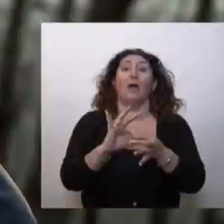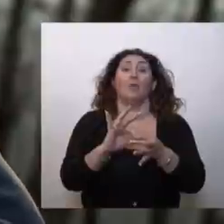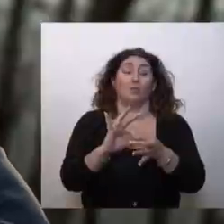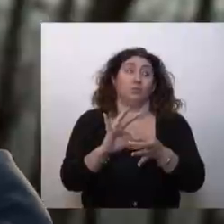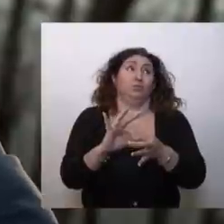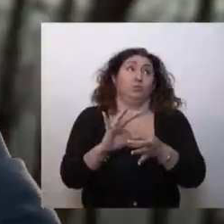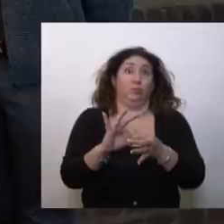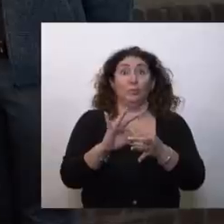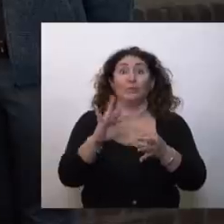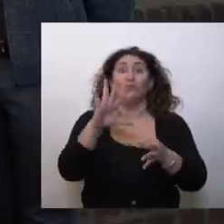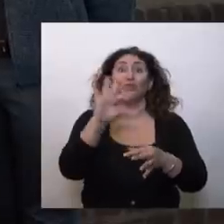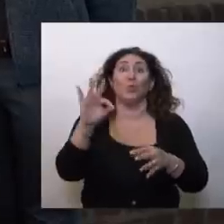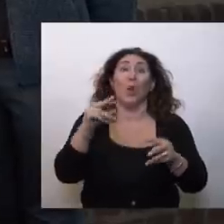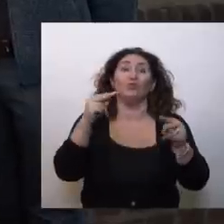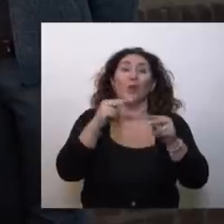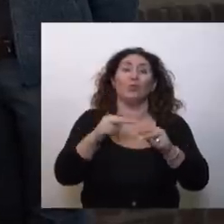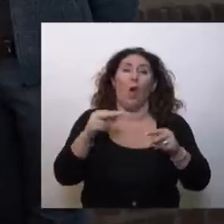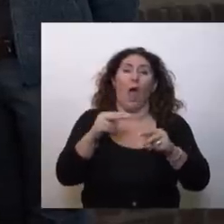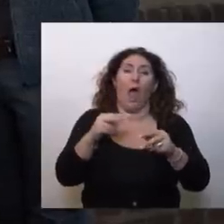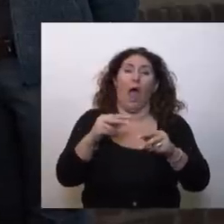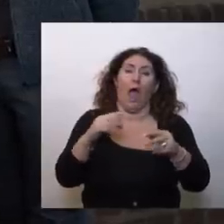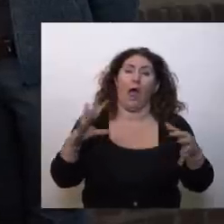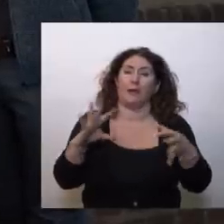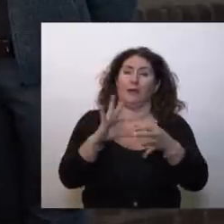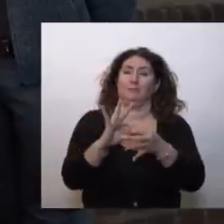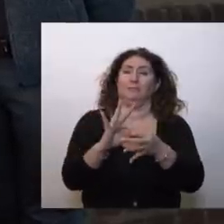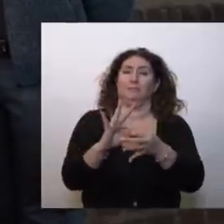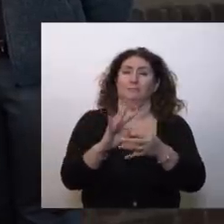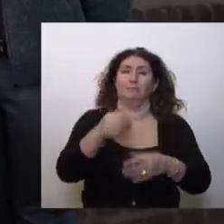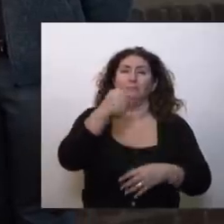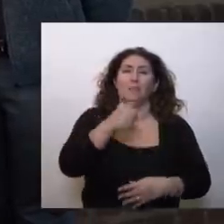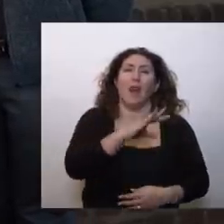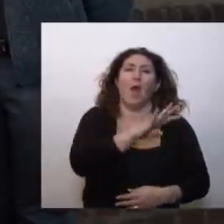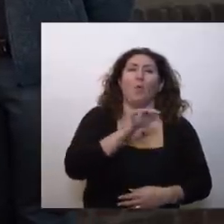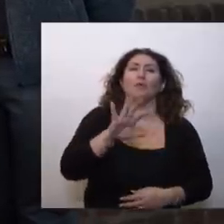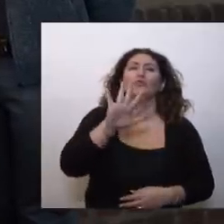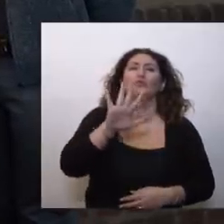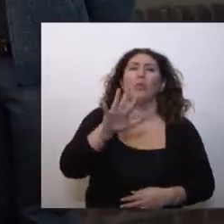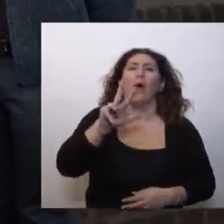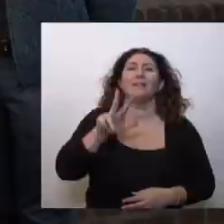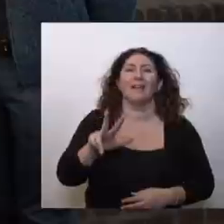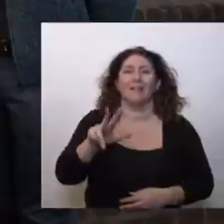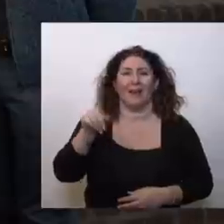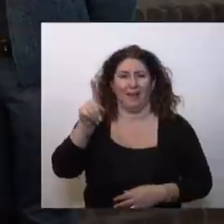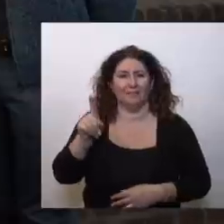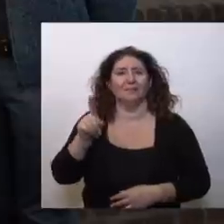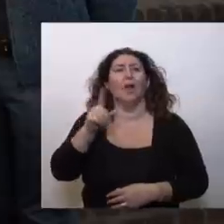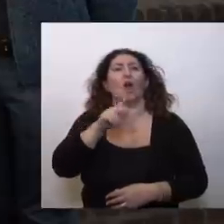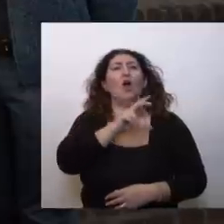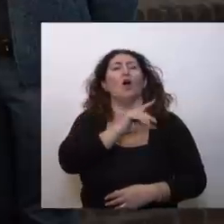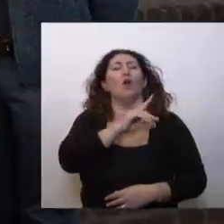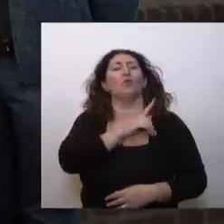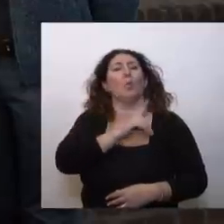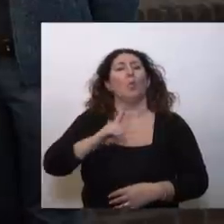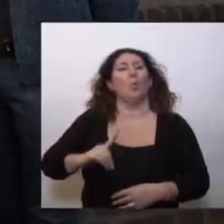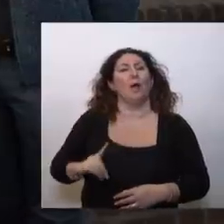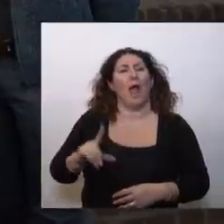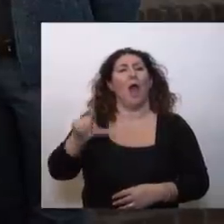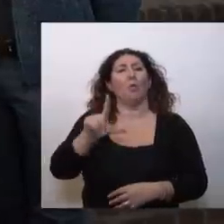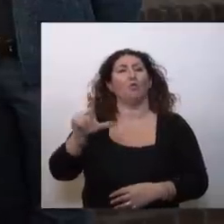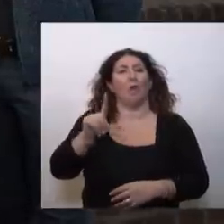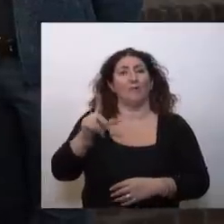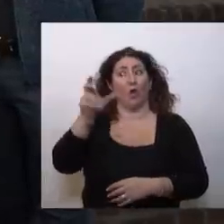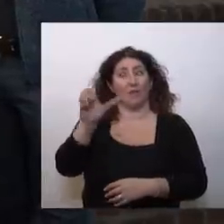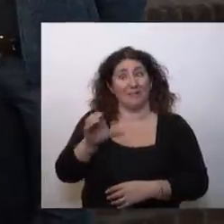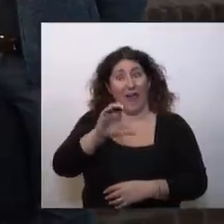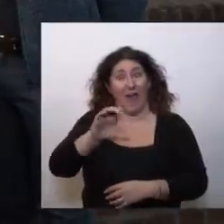di 500 anni. Comincia nel 1453, quando il Duca Ludovico di Savoia entra